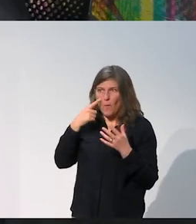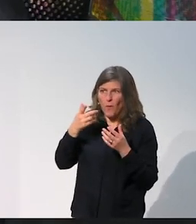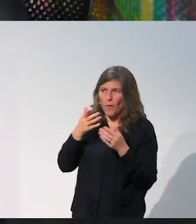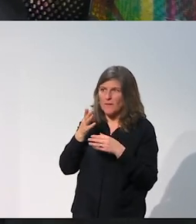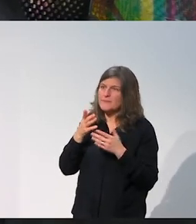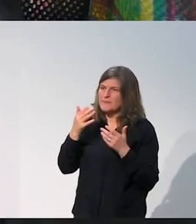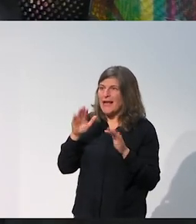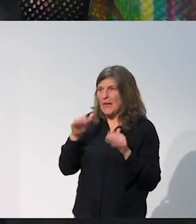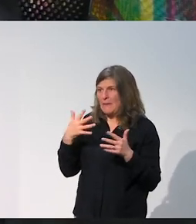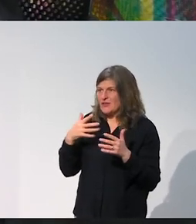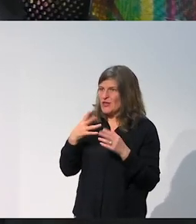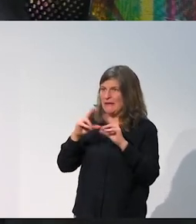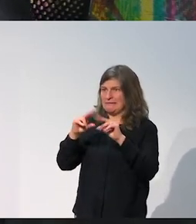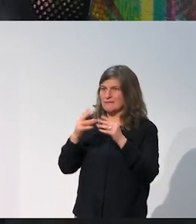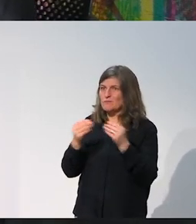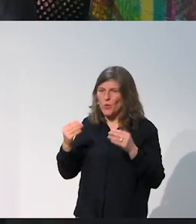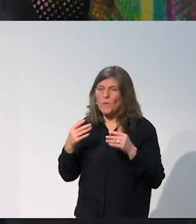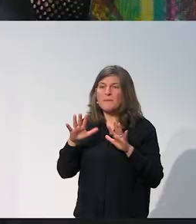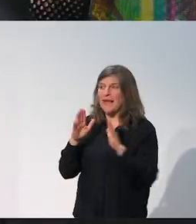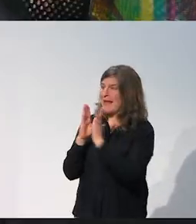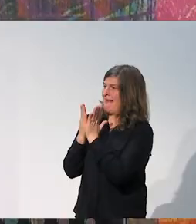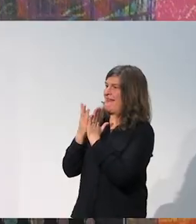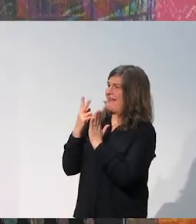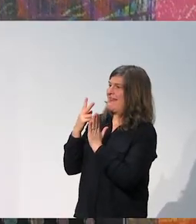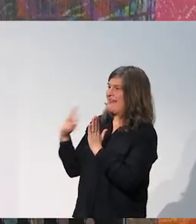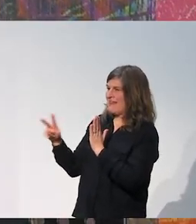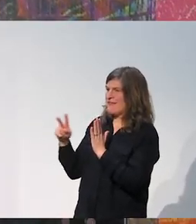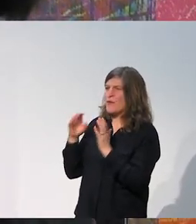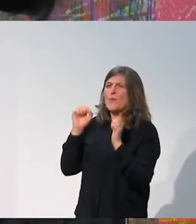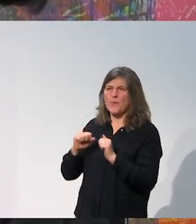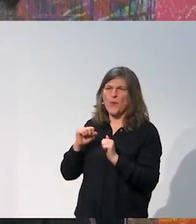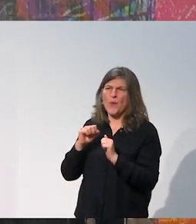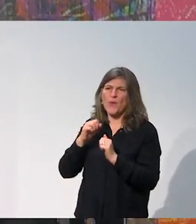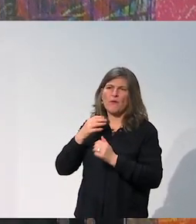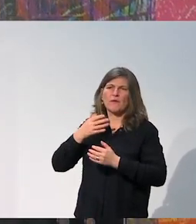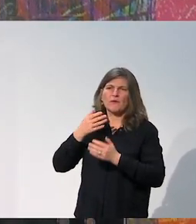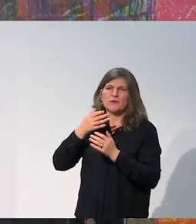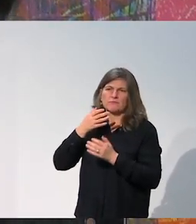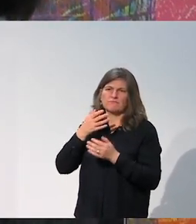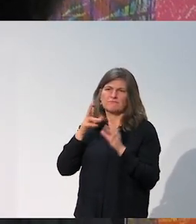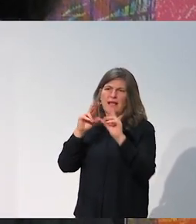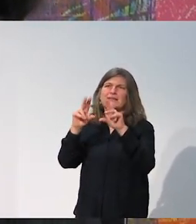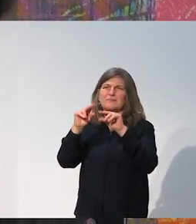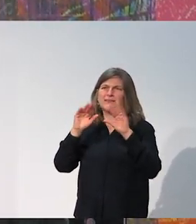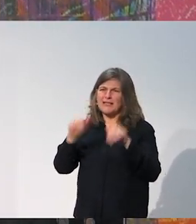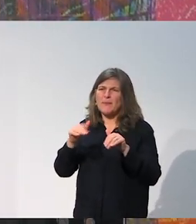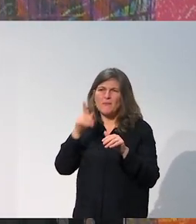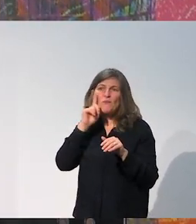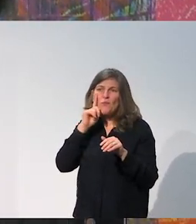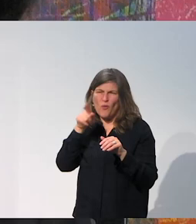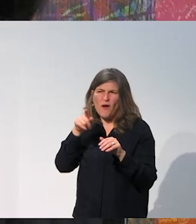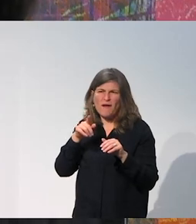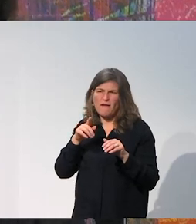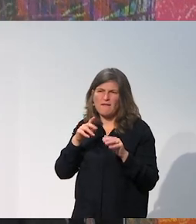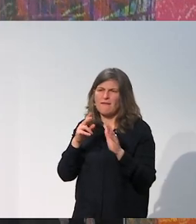mais vos livres, on peut en dire beaucoup, ça ne gâche pas la lecture, si je peux me permettre, Marie-Hélène Lafont, parce que votre langue est